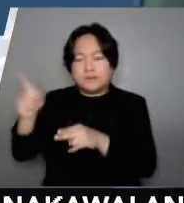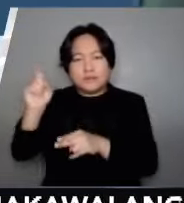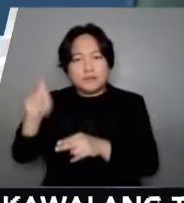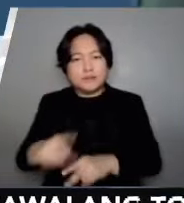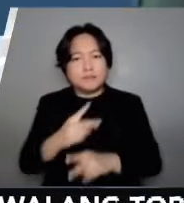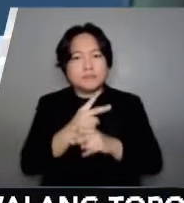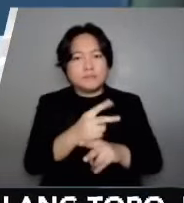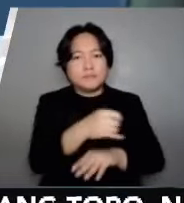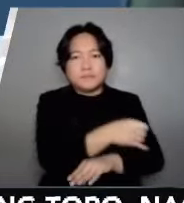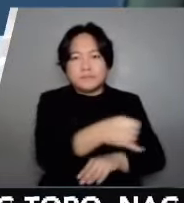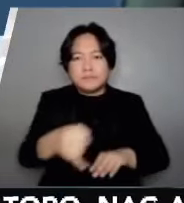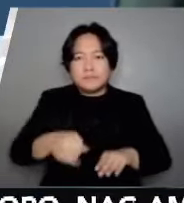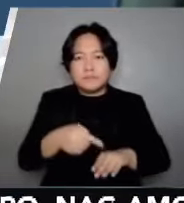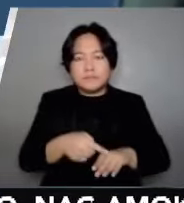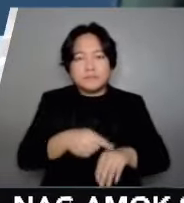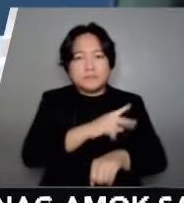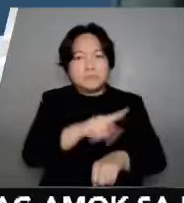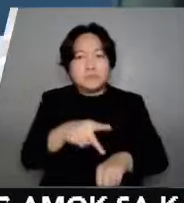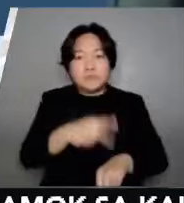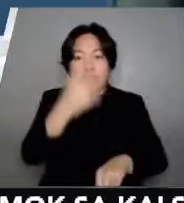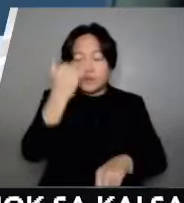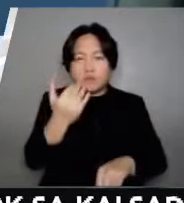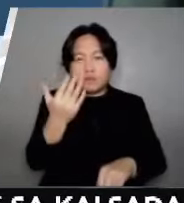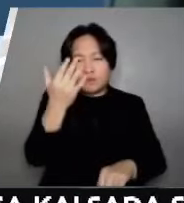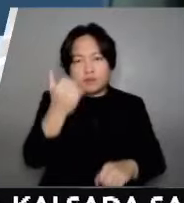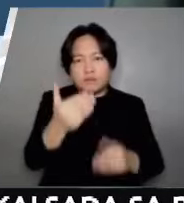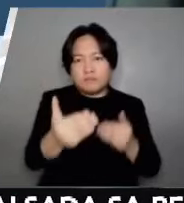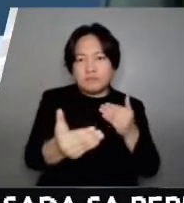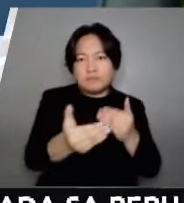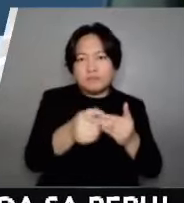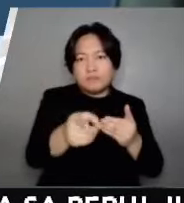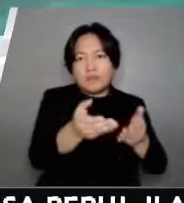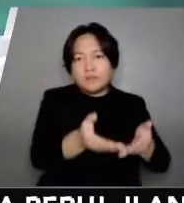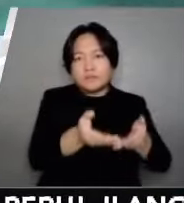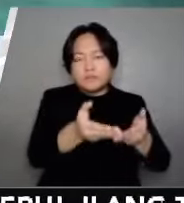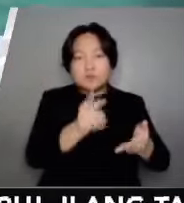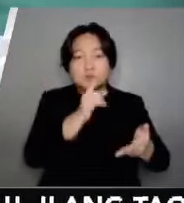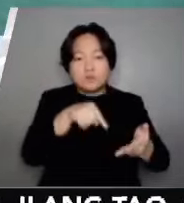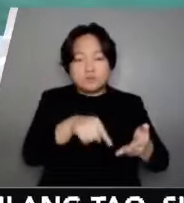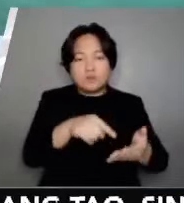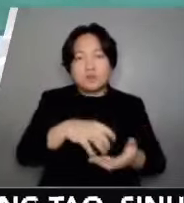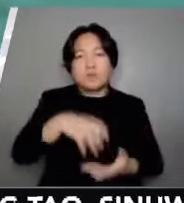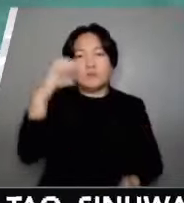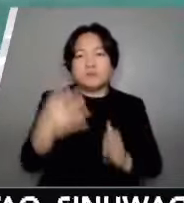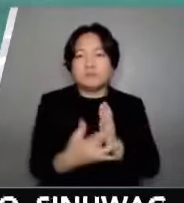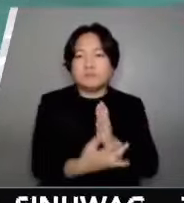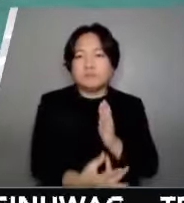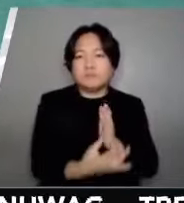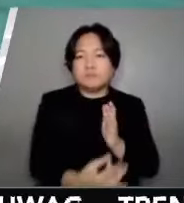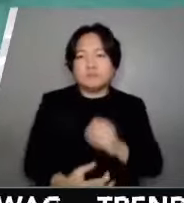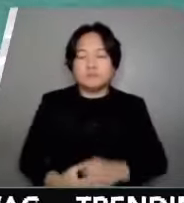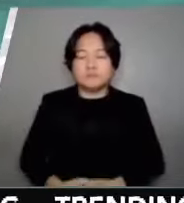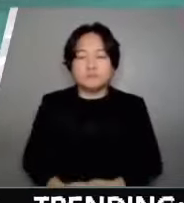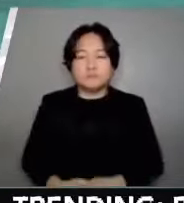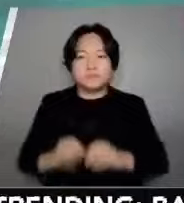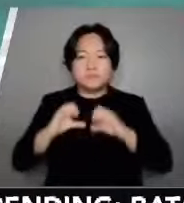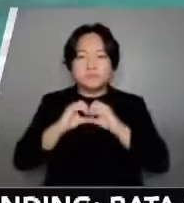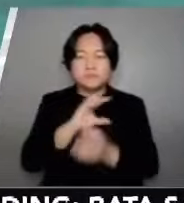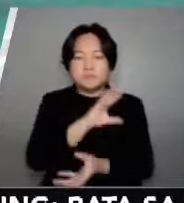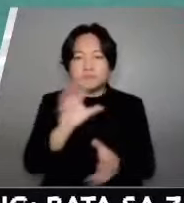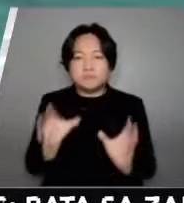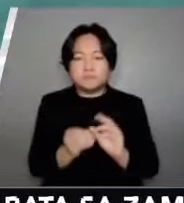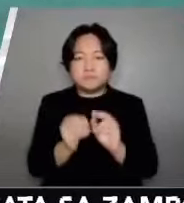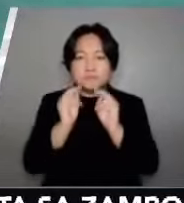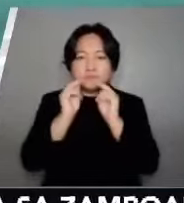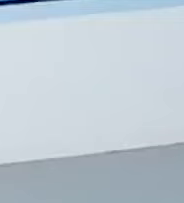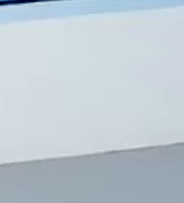Shoal dahil sa lapit ito sa Recto Bank na mayaman sa langis. June Veneracion, nagbabalita para sa GMA Integrated